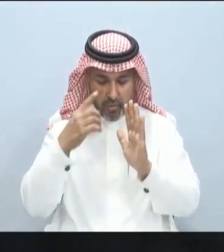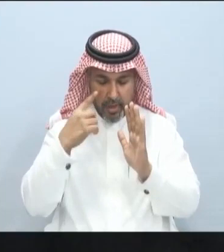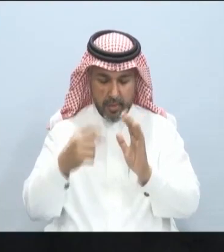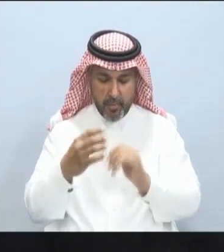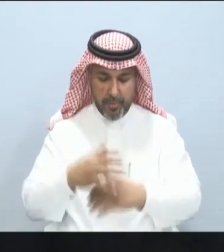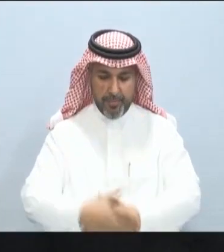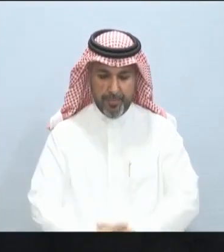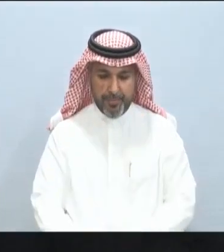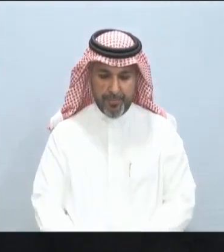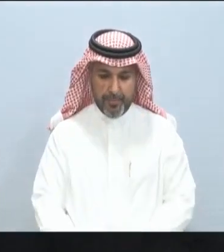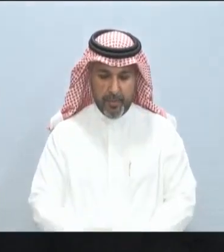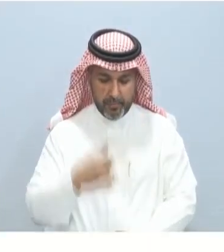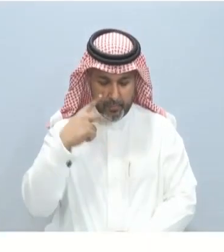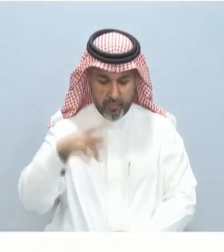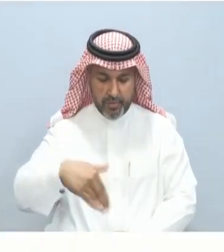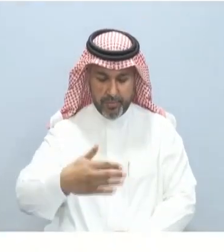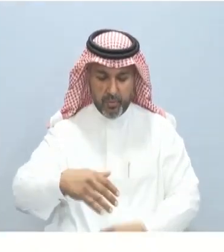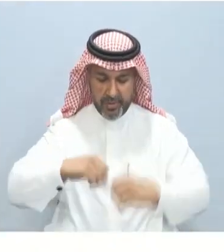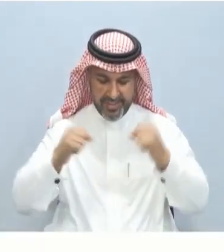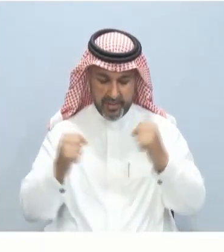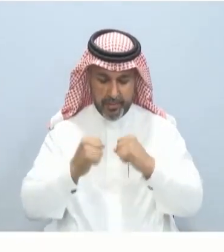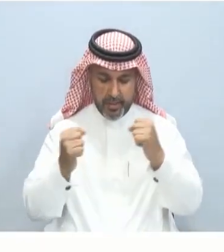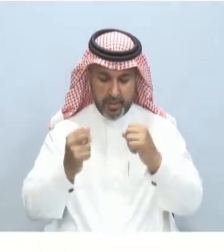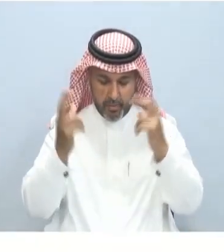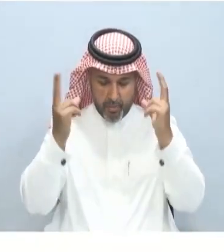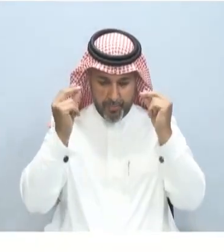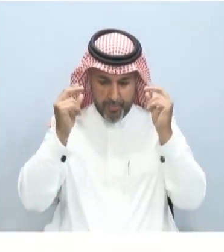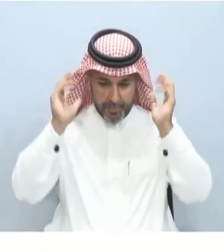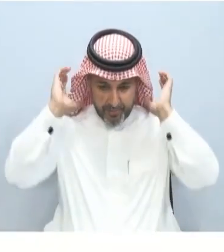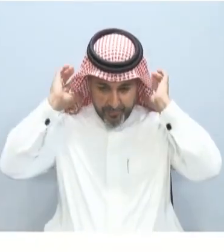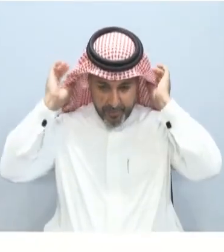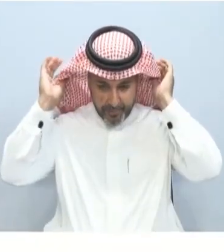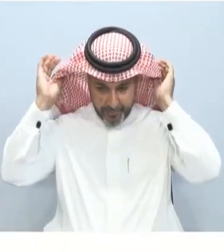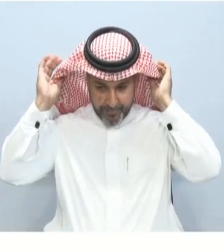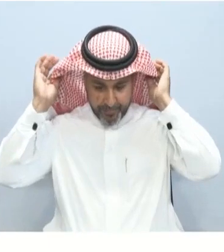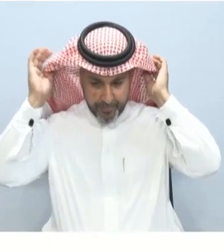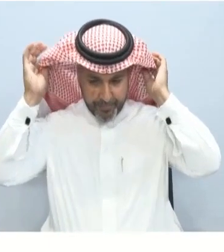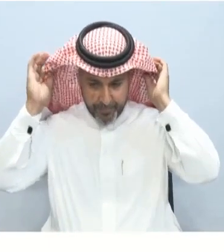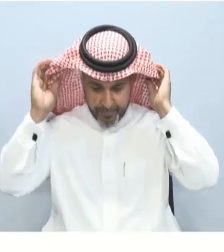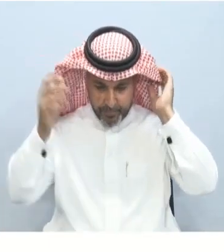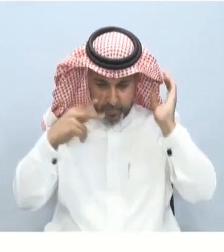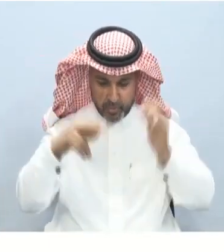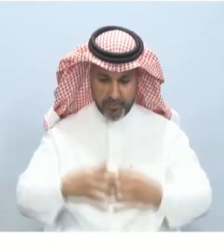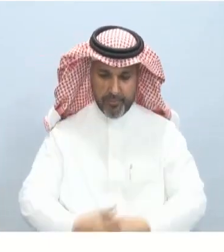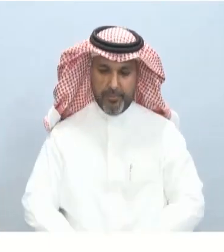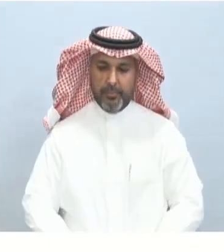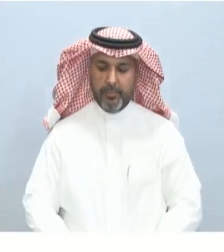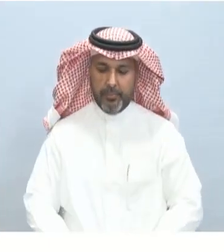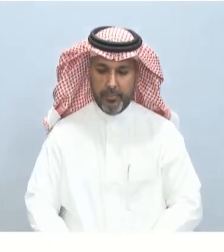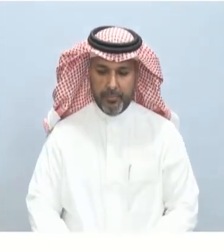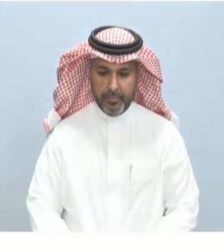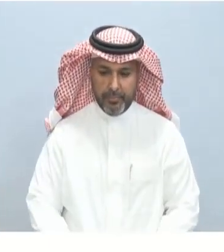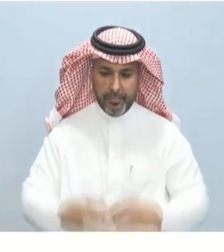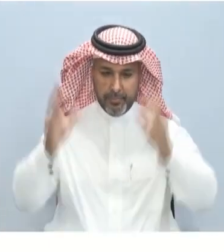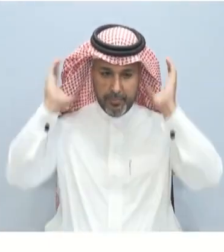لنقوم بحل مجموعه من المسائل او التاء تتضح الصوره لدينا يريد الان فقط